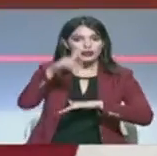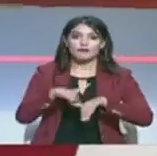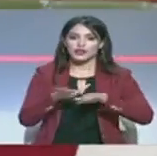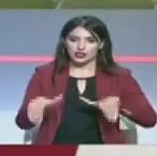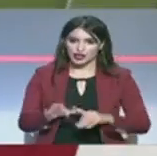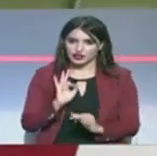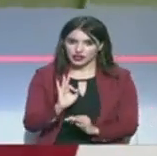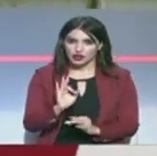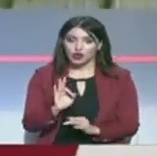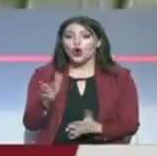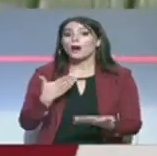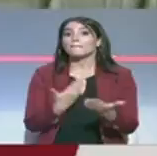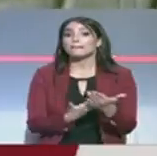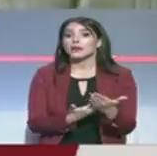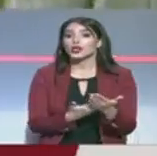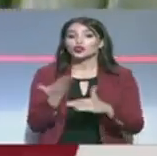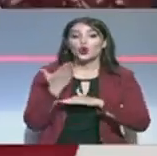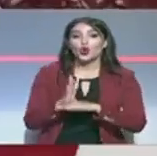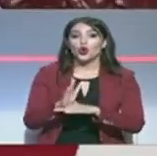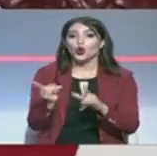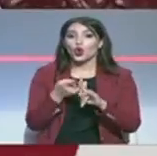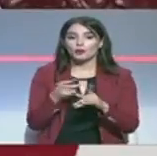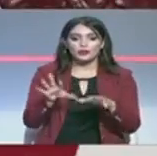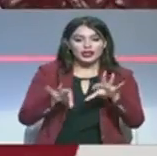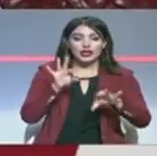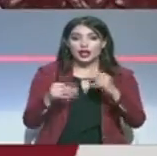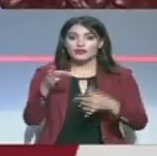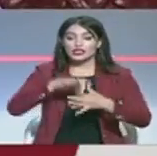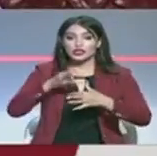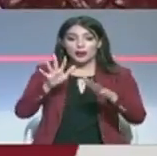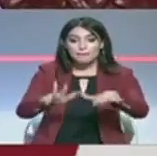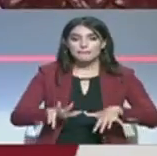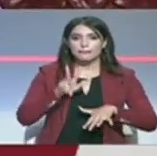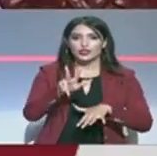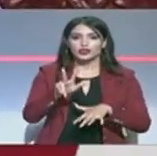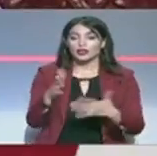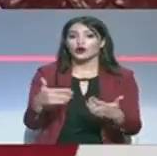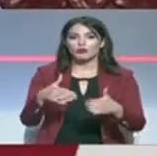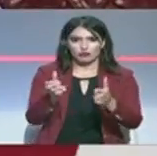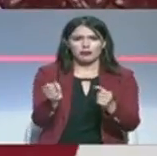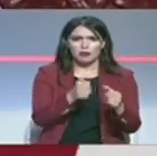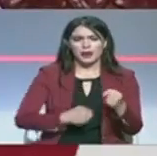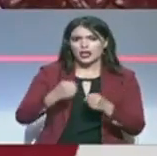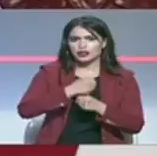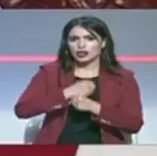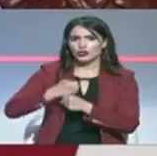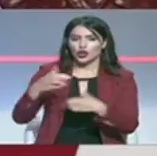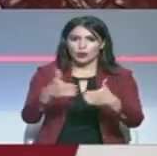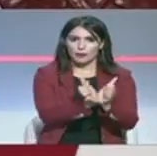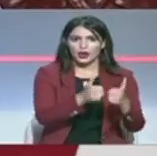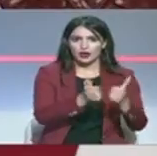النهايات، مستندة في ذلك إلى ما أفرزته الانتخابات من مشهد برلماني مكون من كتل برلمانية